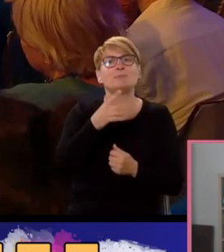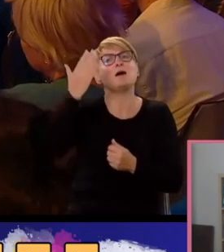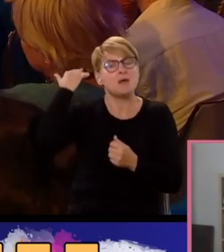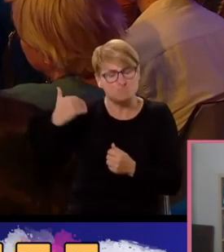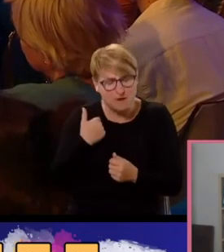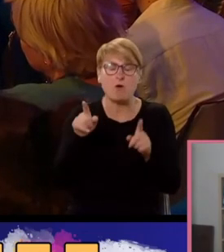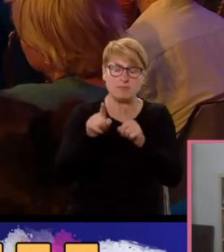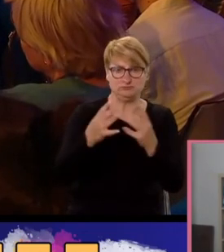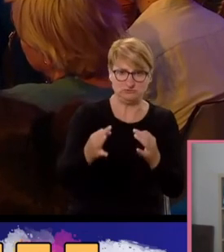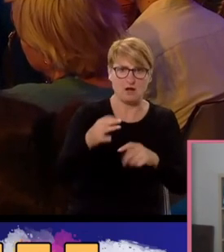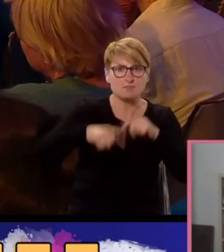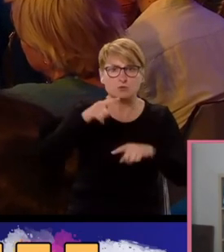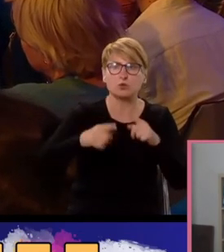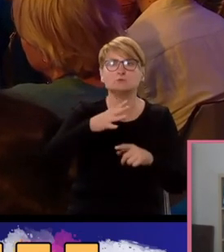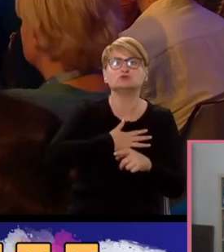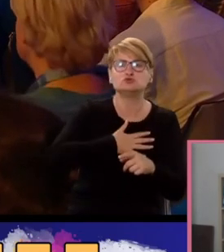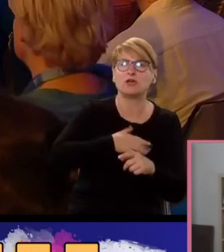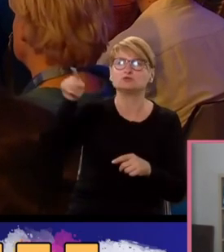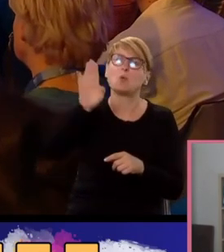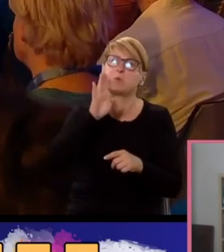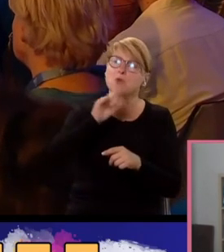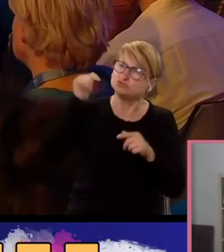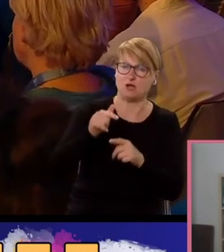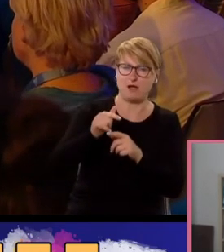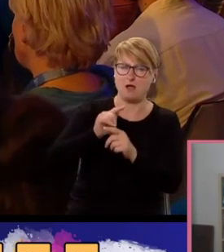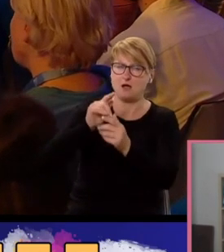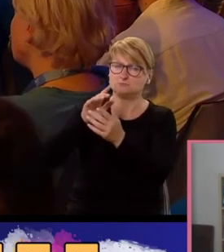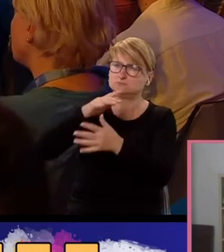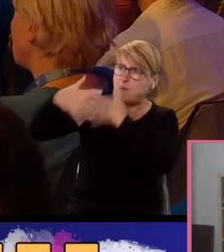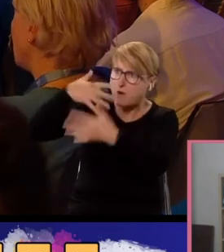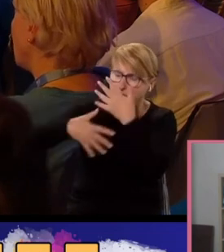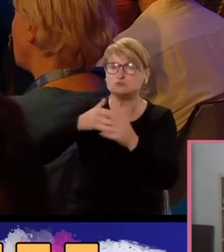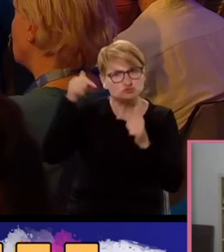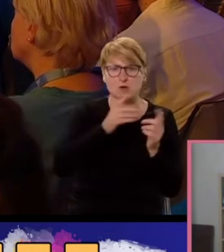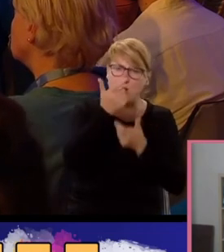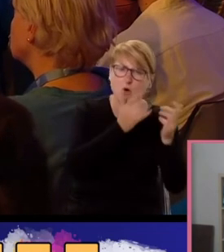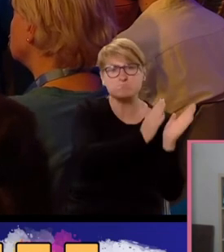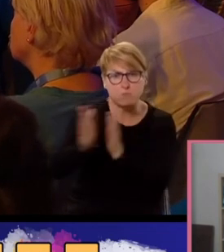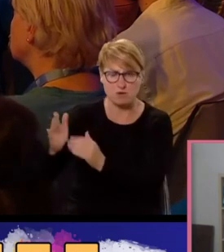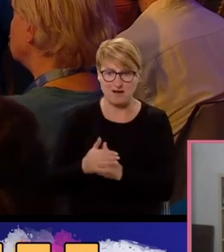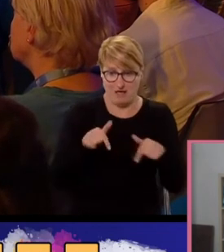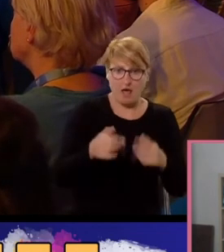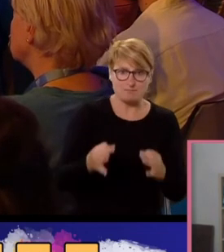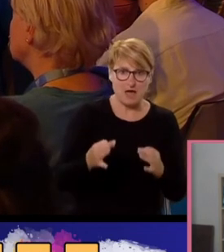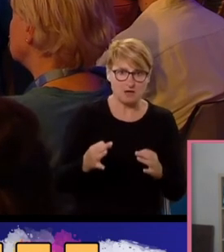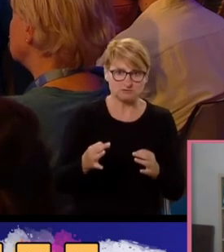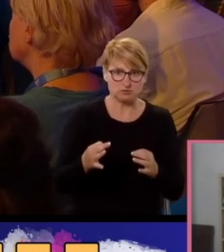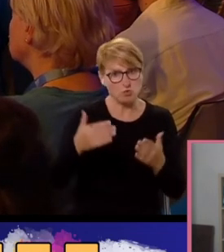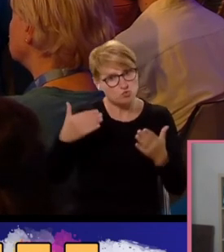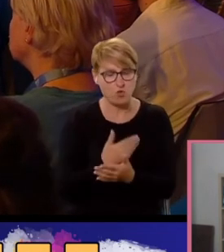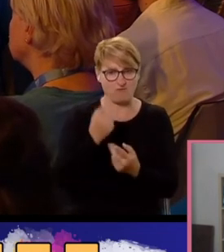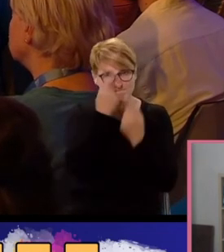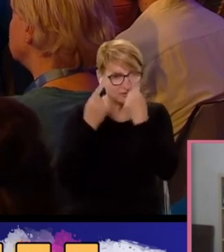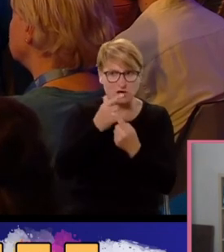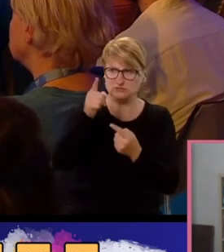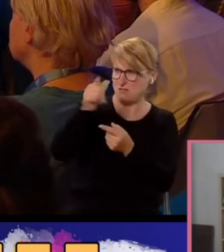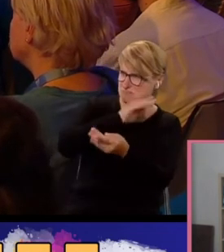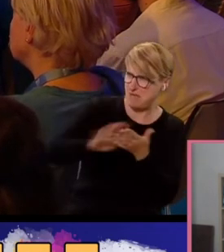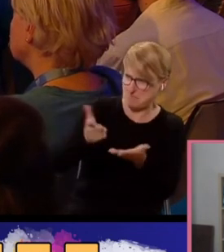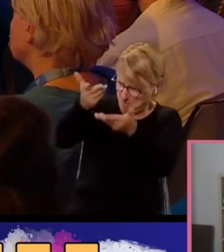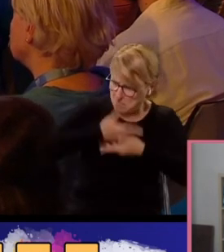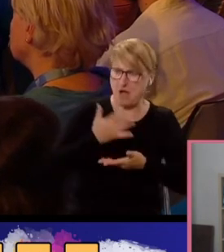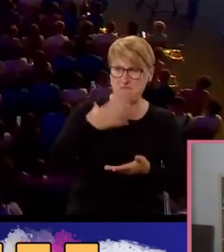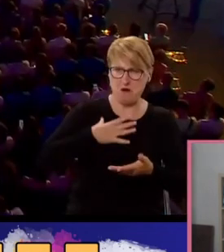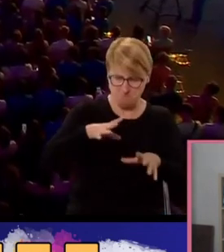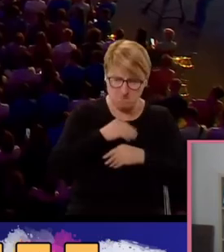często i jest postrzegana jako swego rodzaju stajnia augiasza, którą trzeba podporządkować. No a dzisiaj doszedł ten kapitalistyczny sposób patrzenia na naturę jako darmowego zasobu. Jak